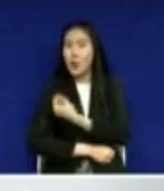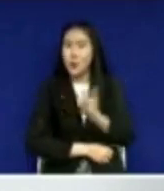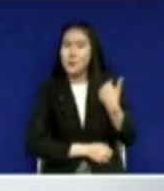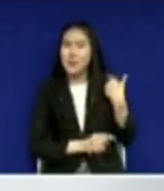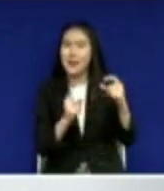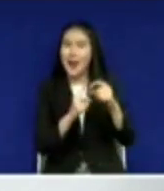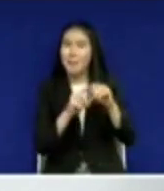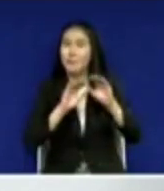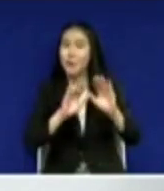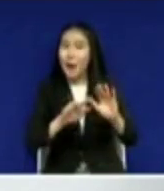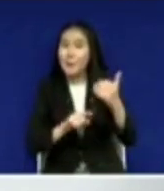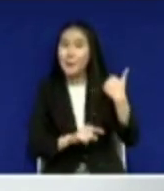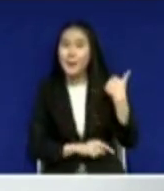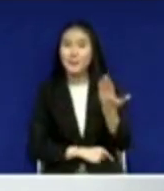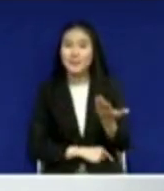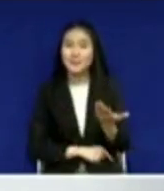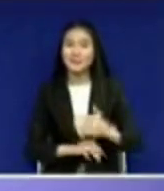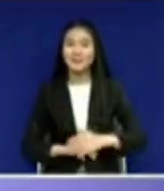ชนทางบ้านบ้างครับ